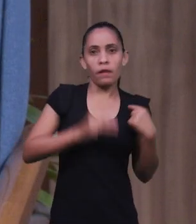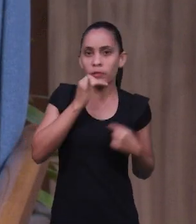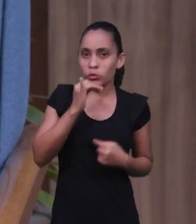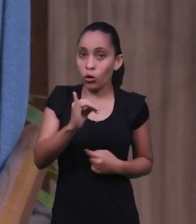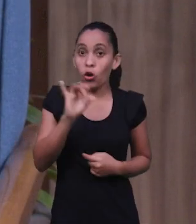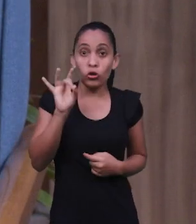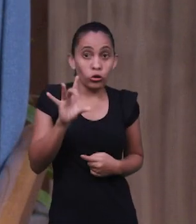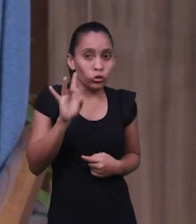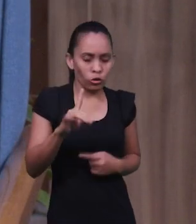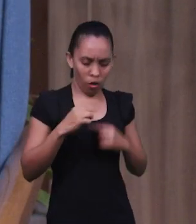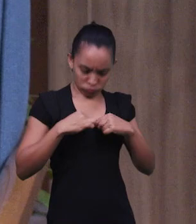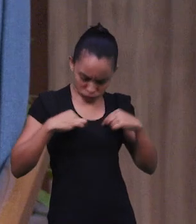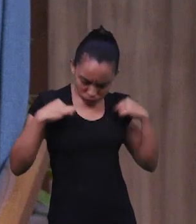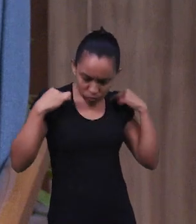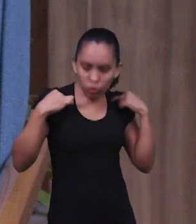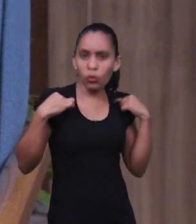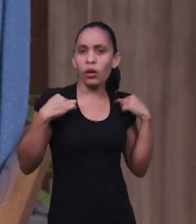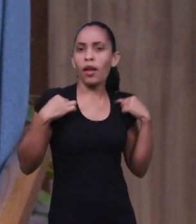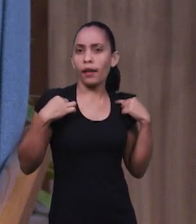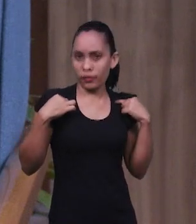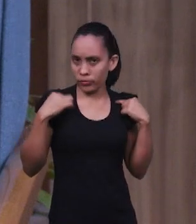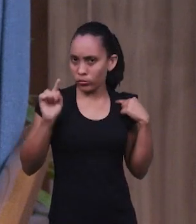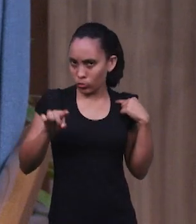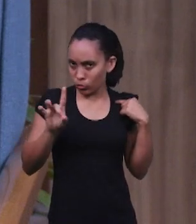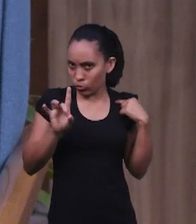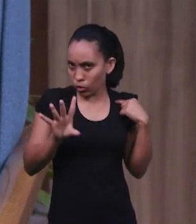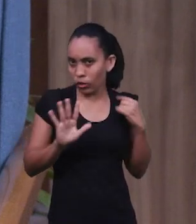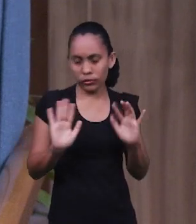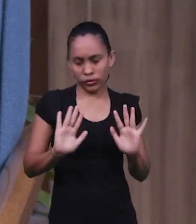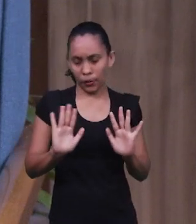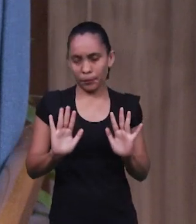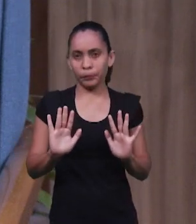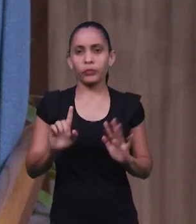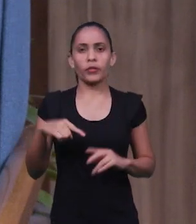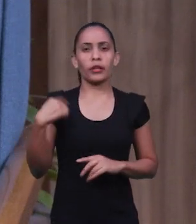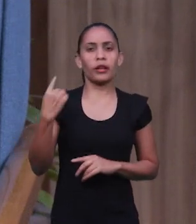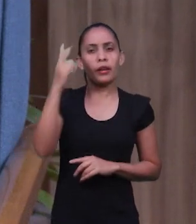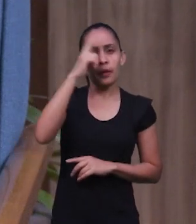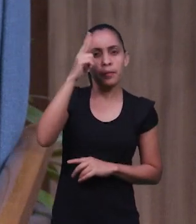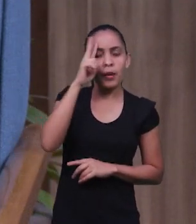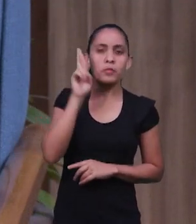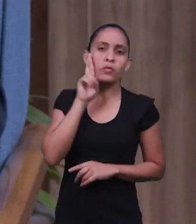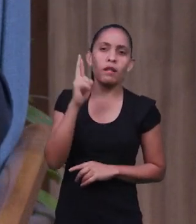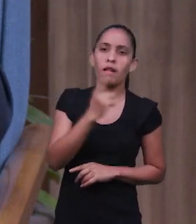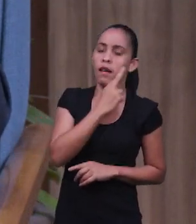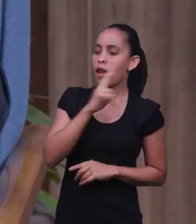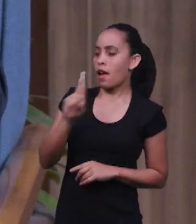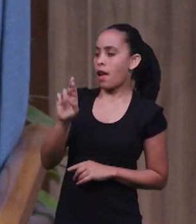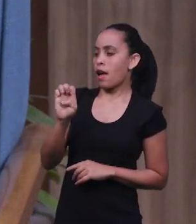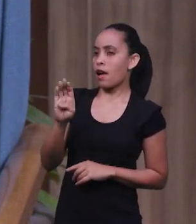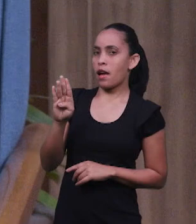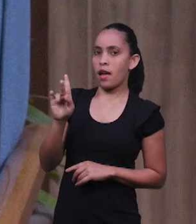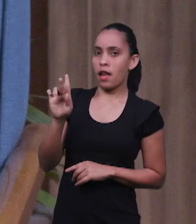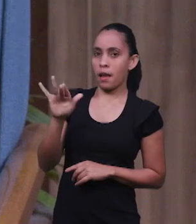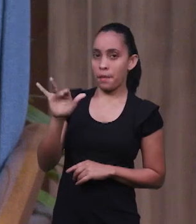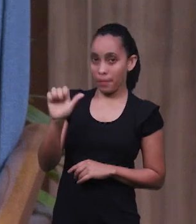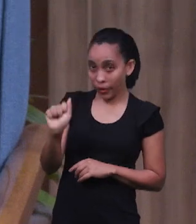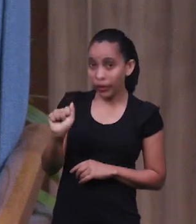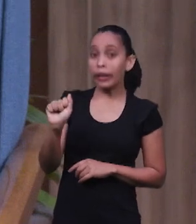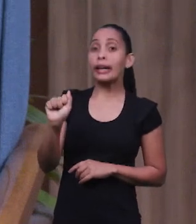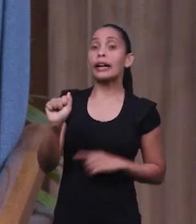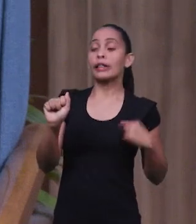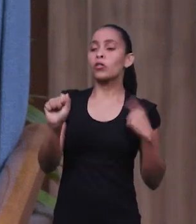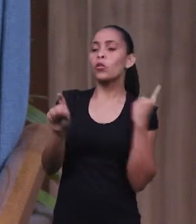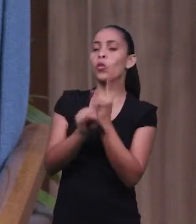il n'y a pas seulement des colliers. Nous nous rappelons de Rebecca, quand Eliezer les